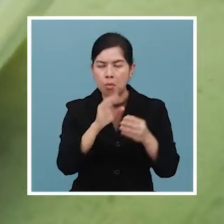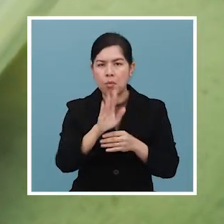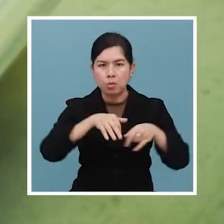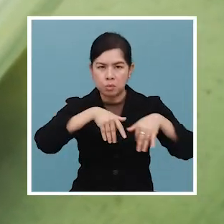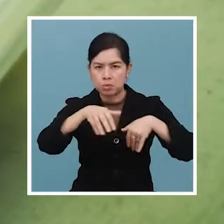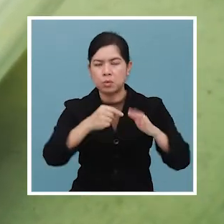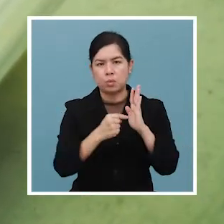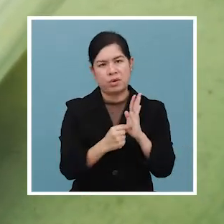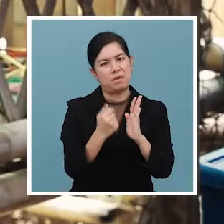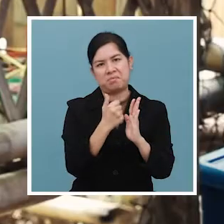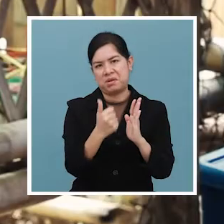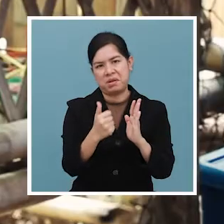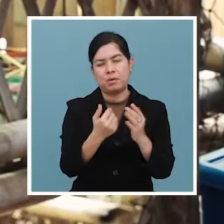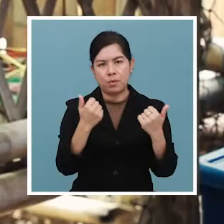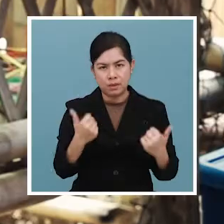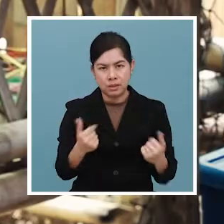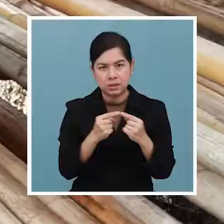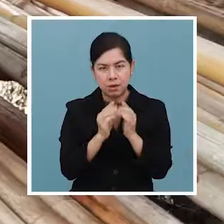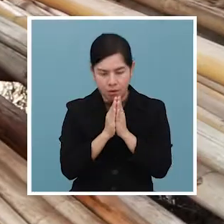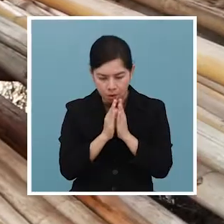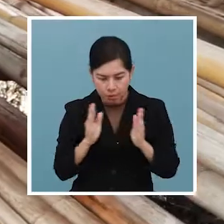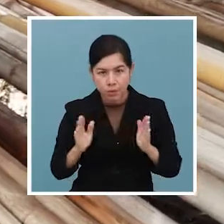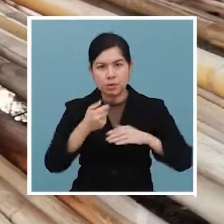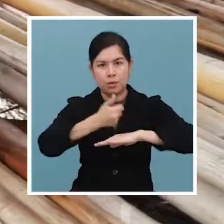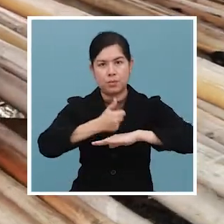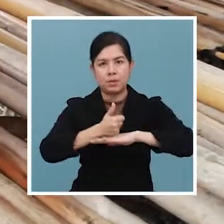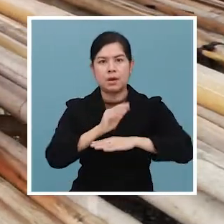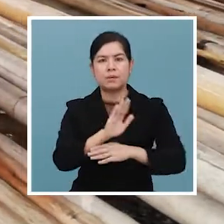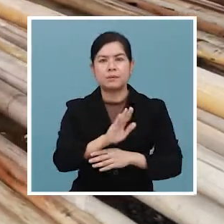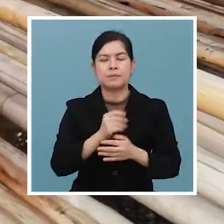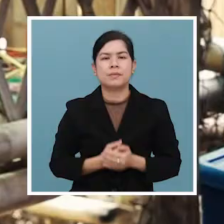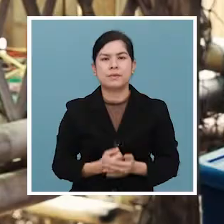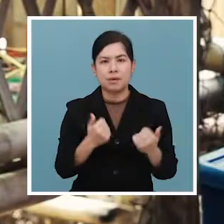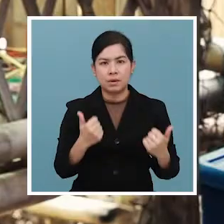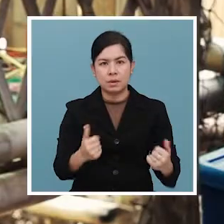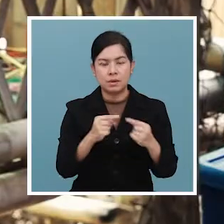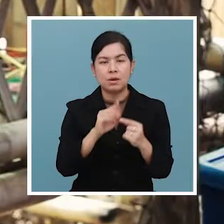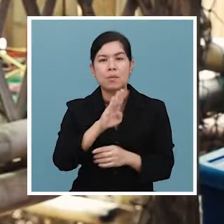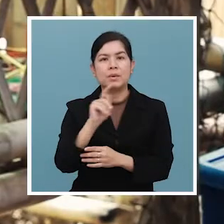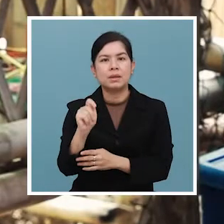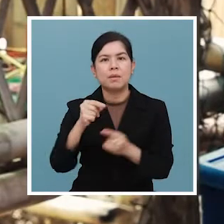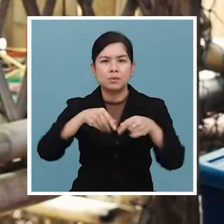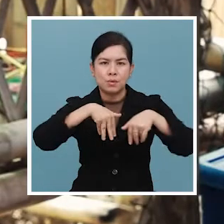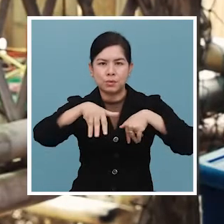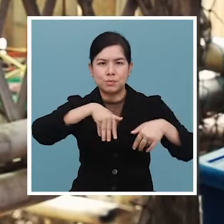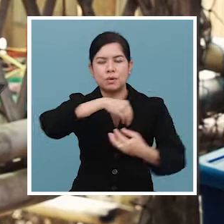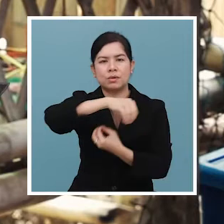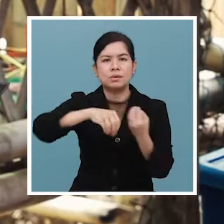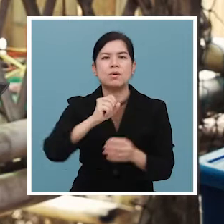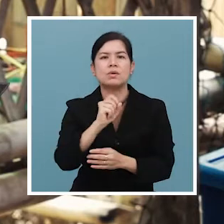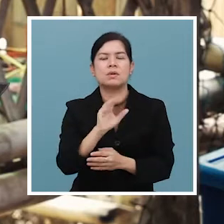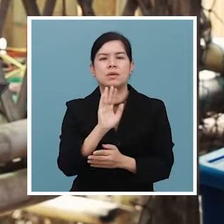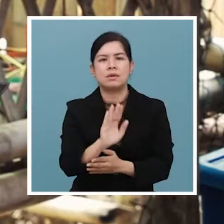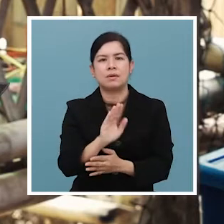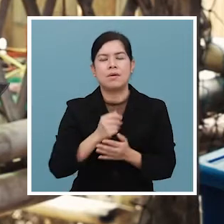ชนตัวอย่างที่น่าคะแต่จริงนะครับวันนี้ต้องขอขอบคุณครับผู้ใหญ่ประเดิมที่สูงครับนี่ครับนะครับและนี่ก็คือปี Timeตายทางชุมชนนะครับ